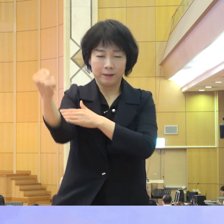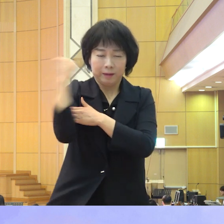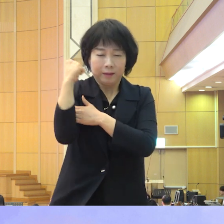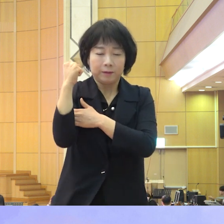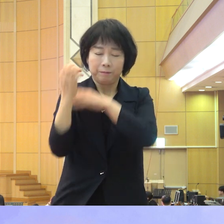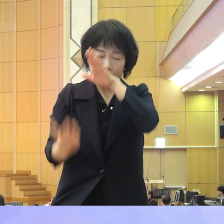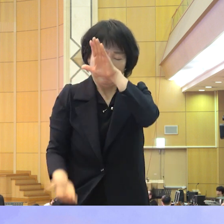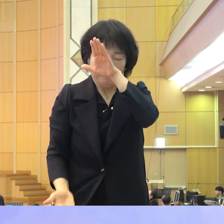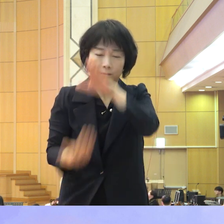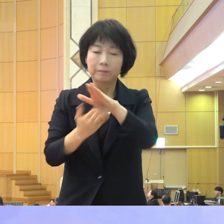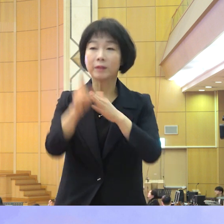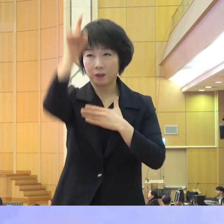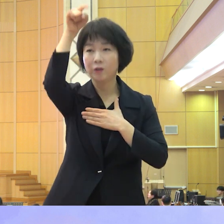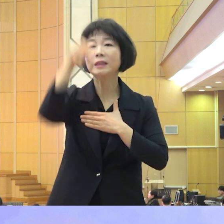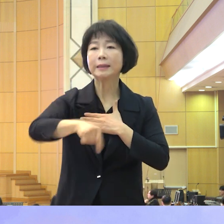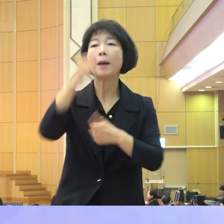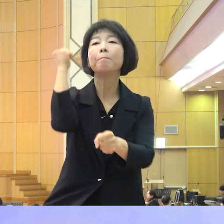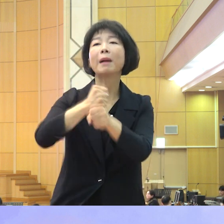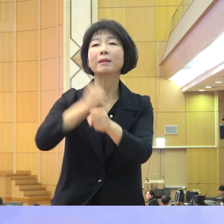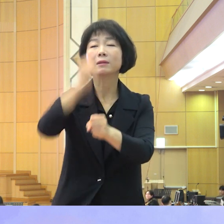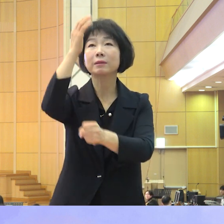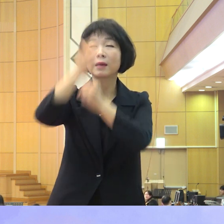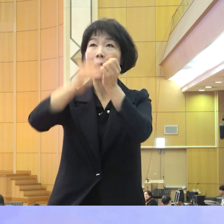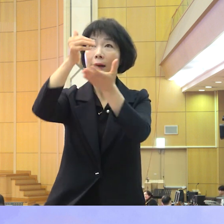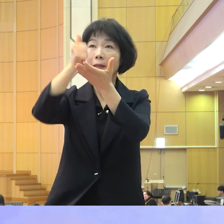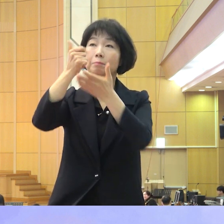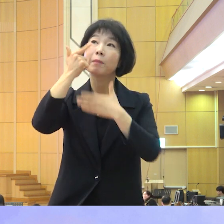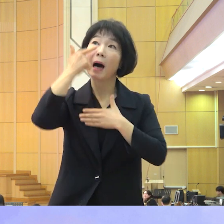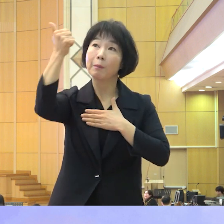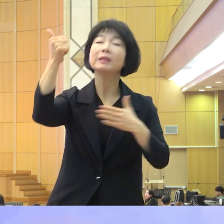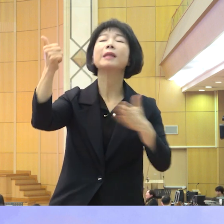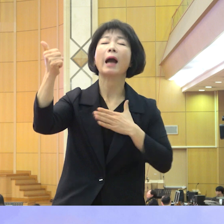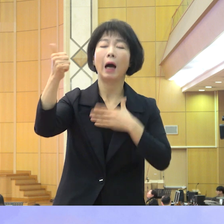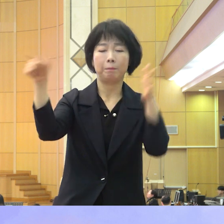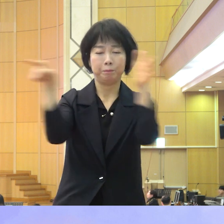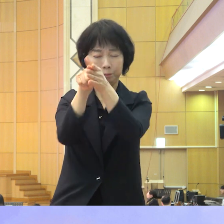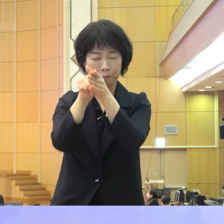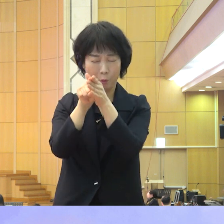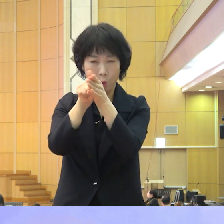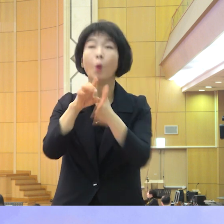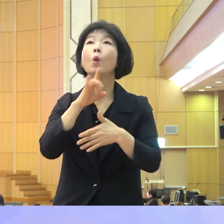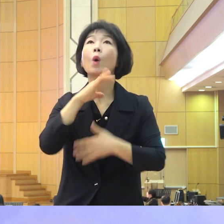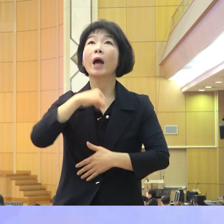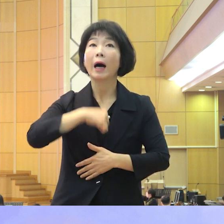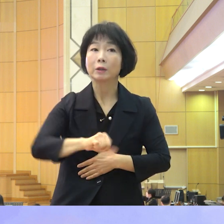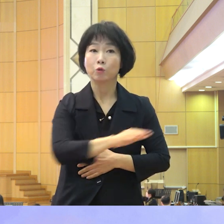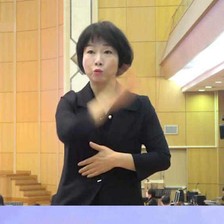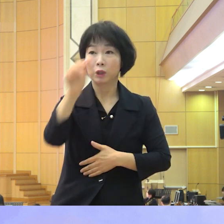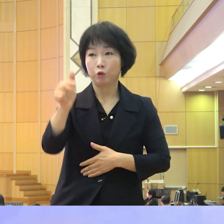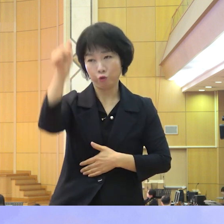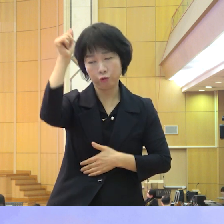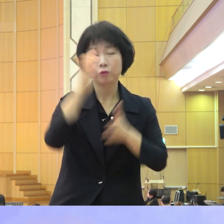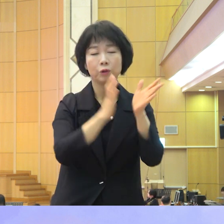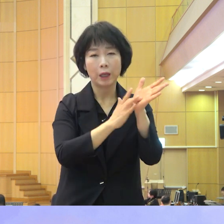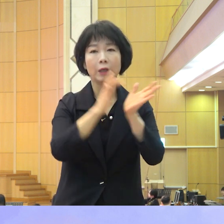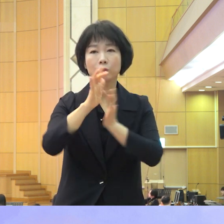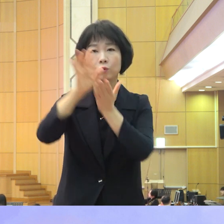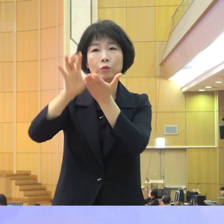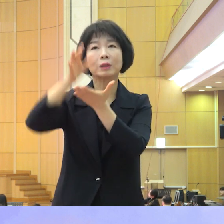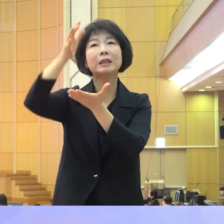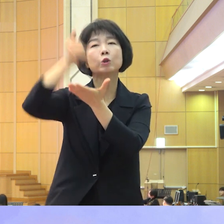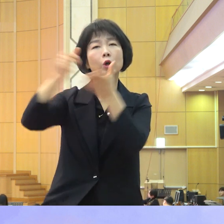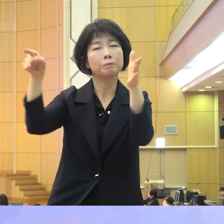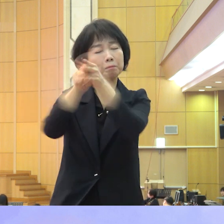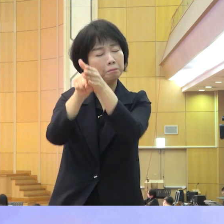전능하사 천지를 만드신 하나님 아버지를 내가 믿사오며 그 외아들 우리 주 예수